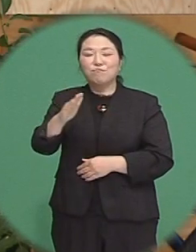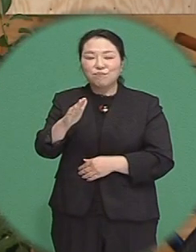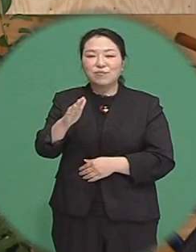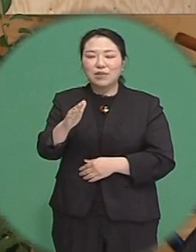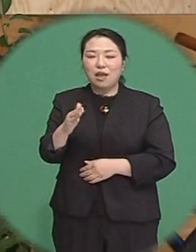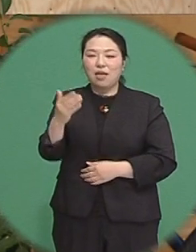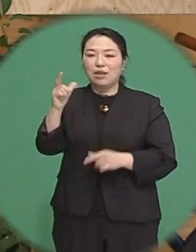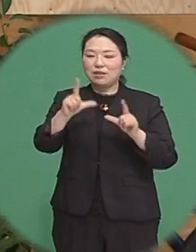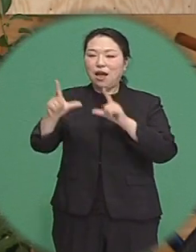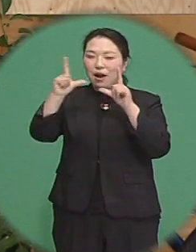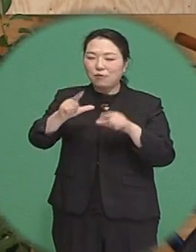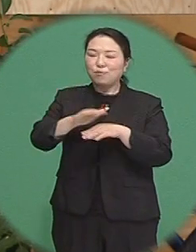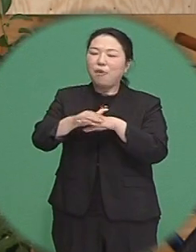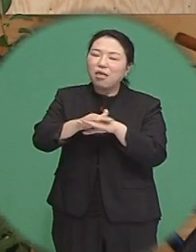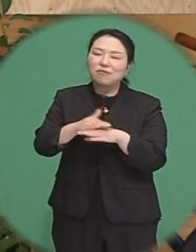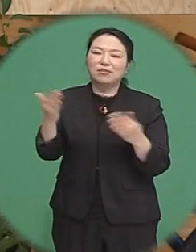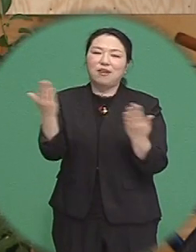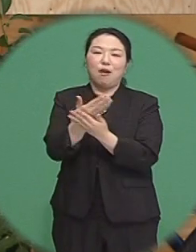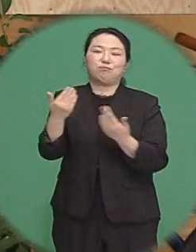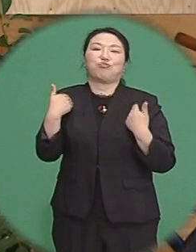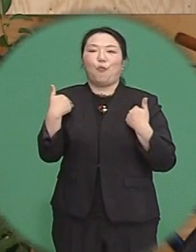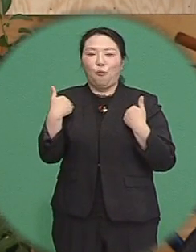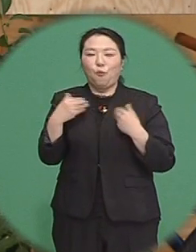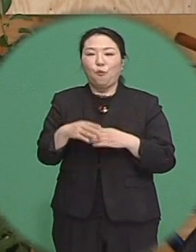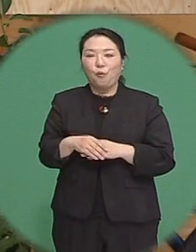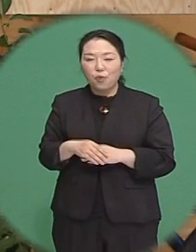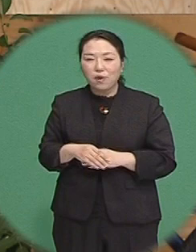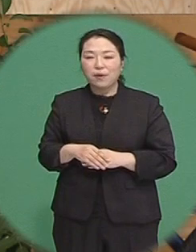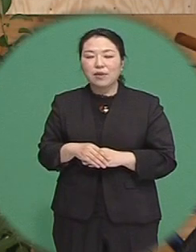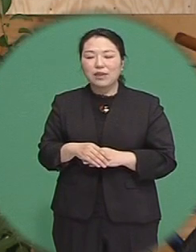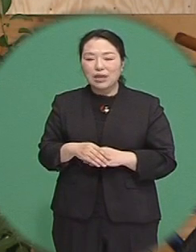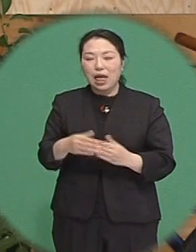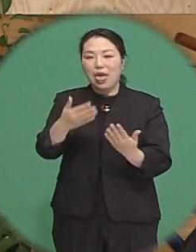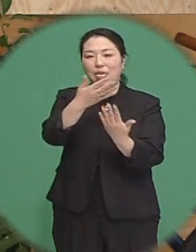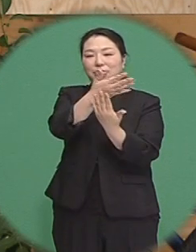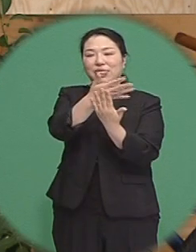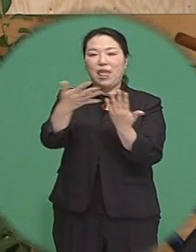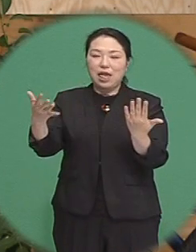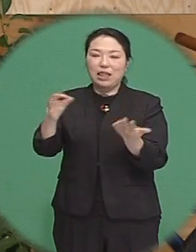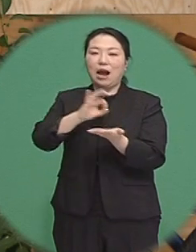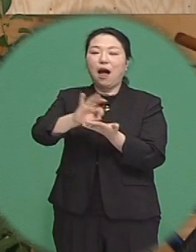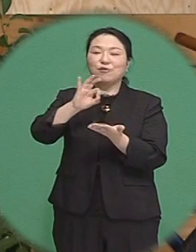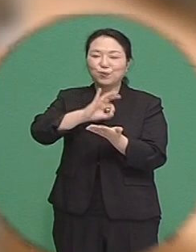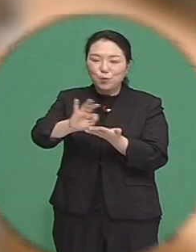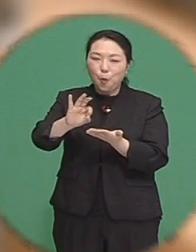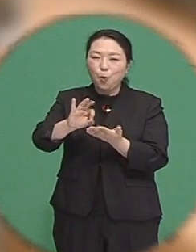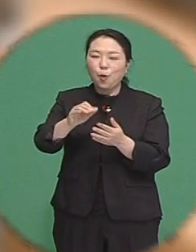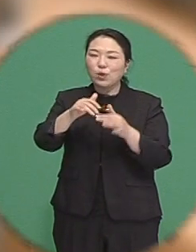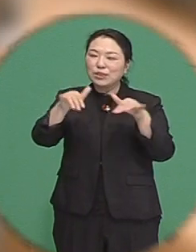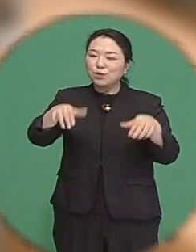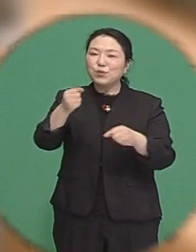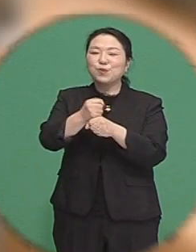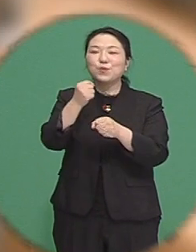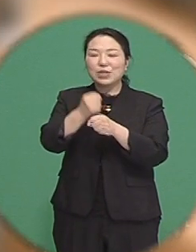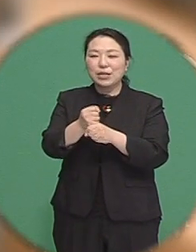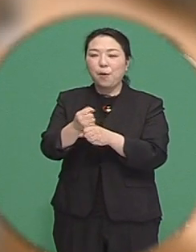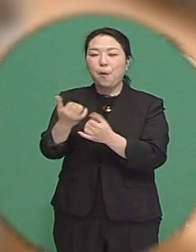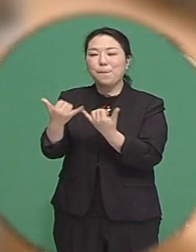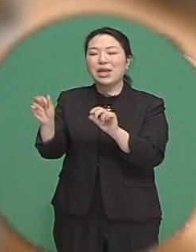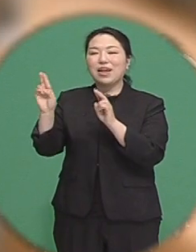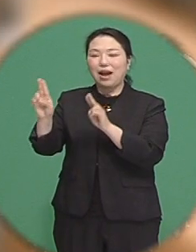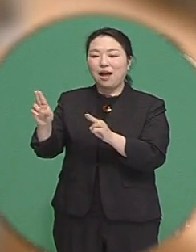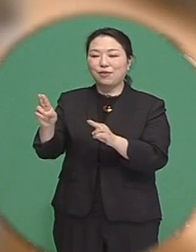そこで新しい社会の基盤となるデータ活用の仕組みづくりを官民連携で進めていきます